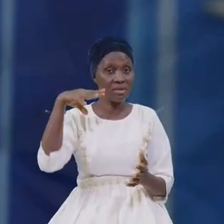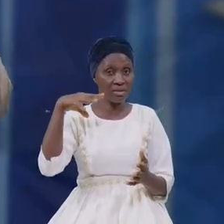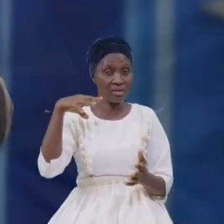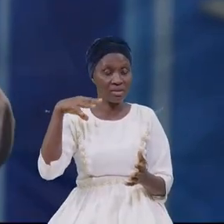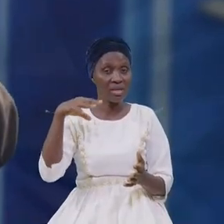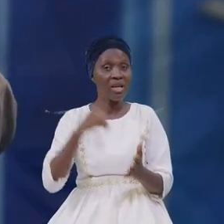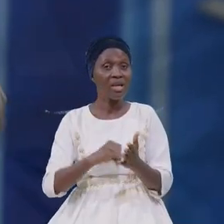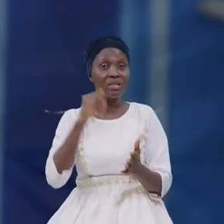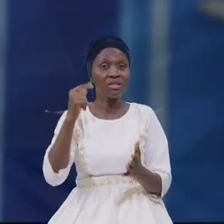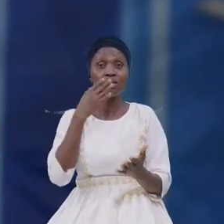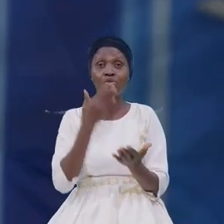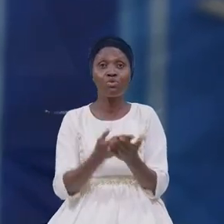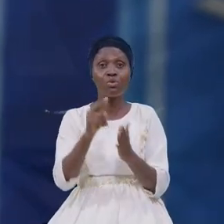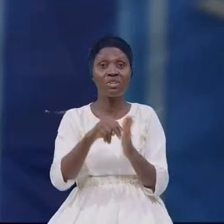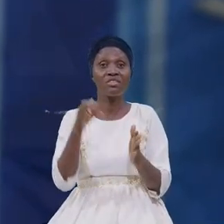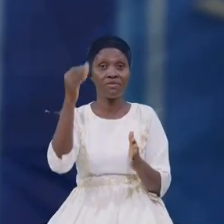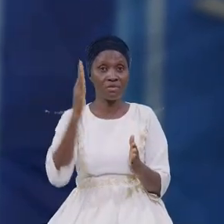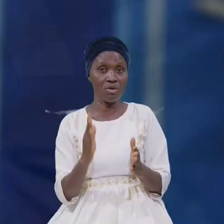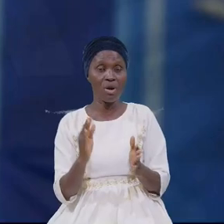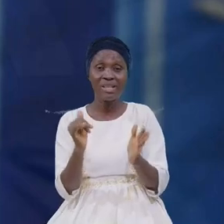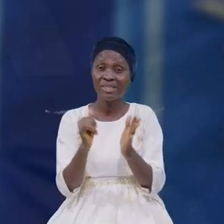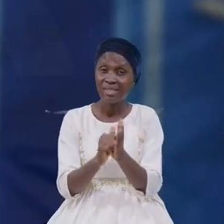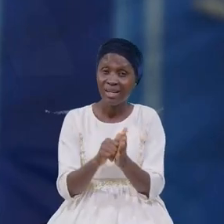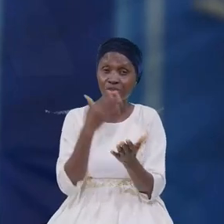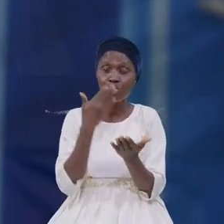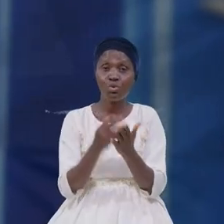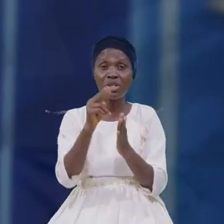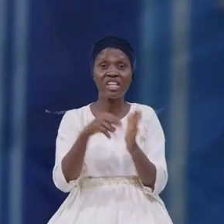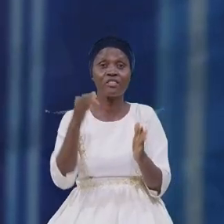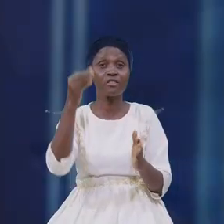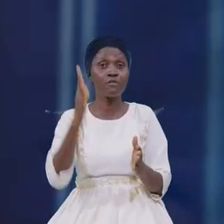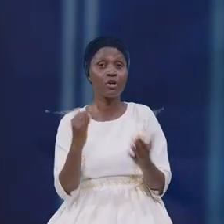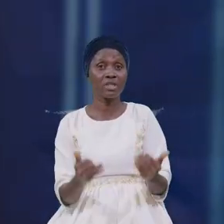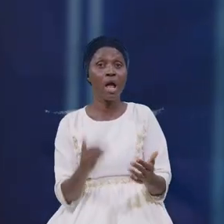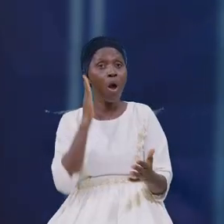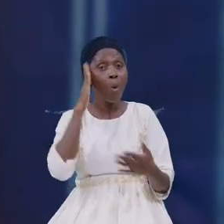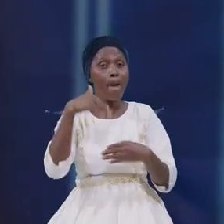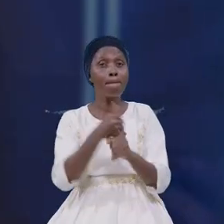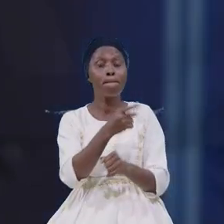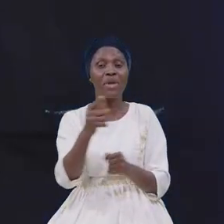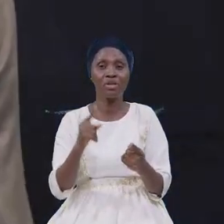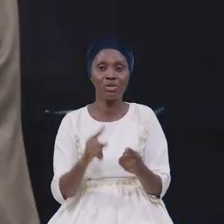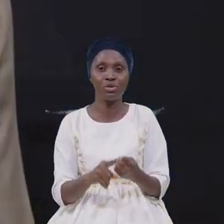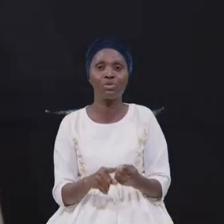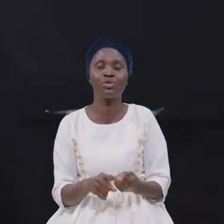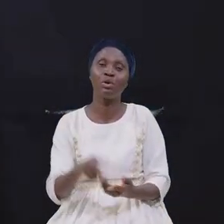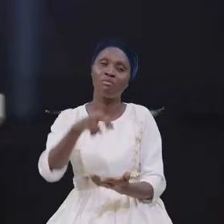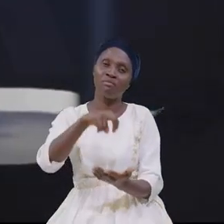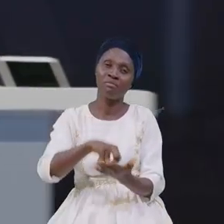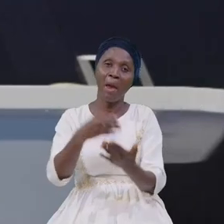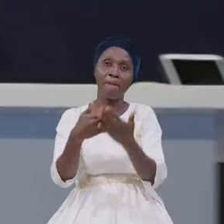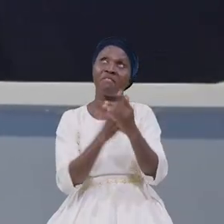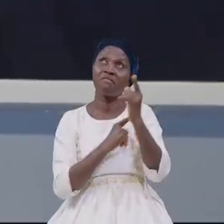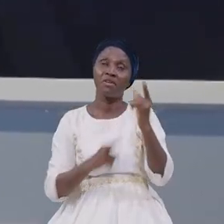que l'homme dit ça. C'est la grâce de Dieu, c'est la bonté de Dieu envers vous. La bonté de Dieu là va vous faire fléchir les genoux